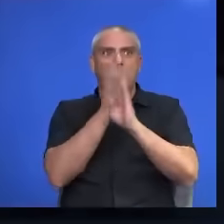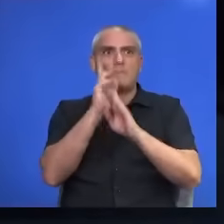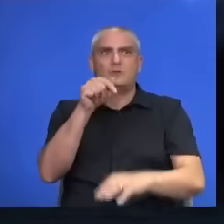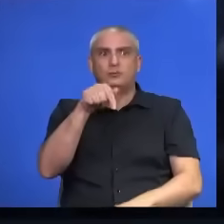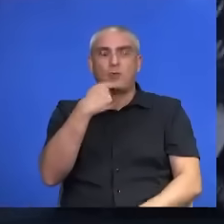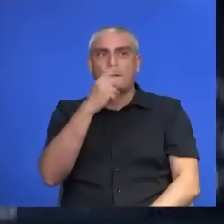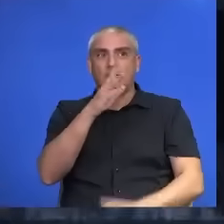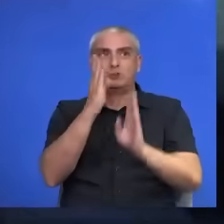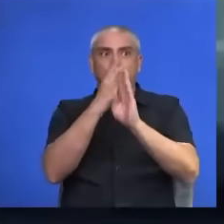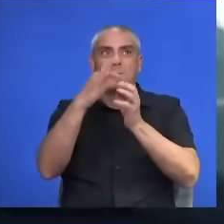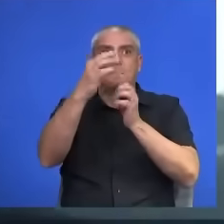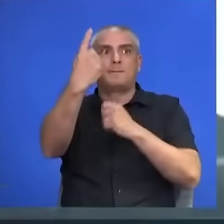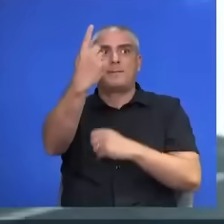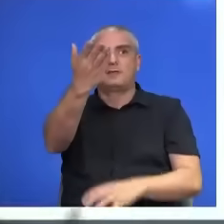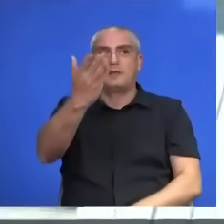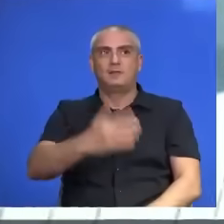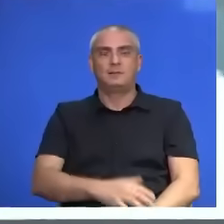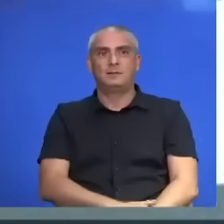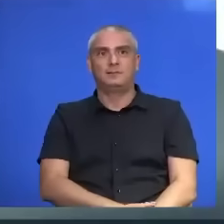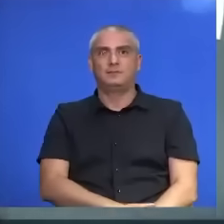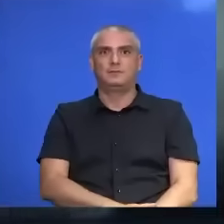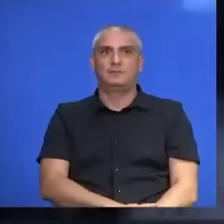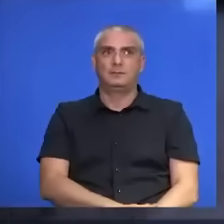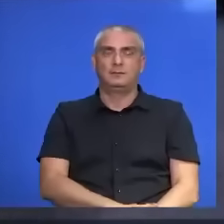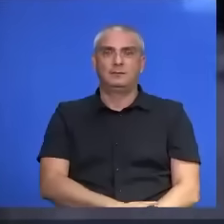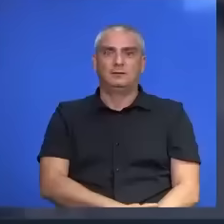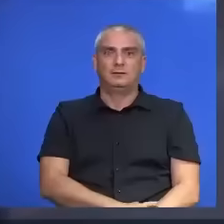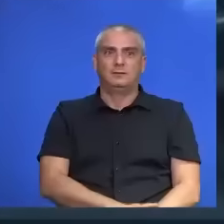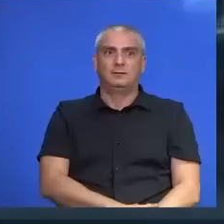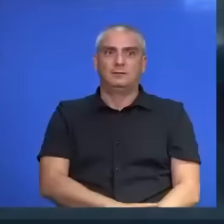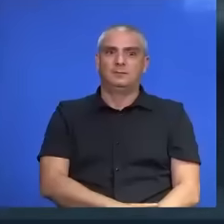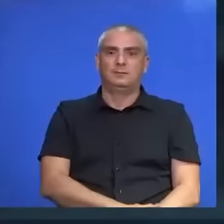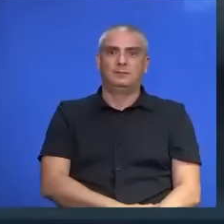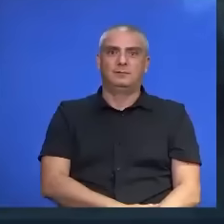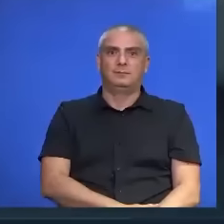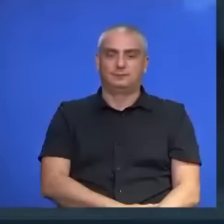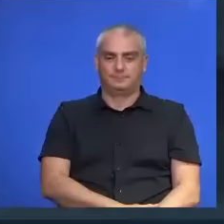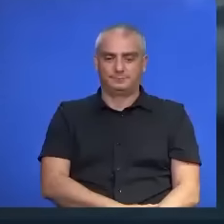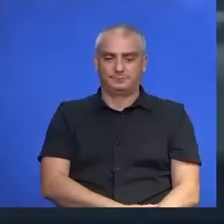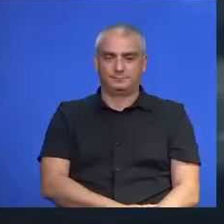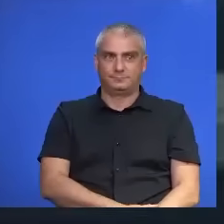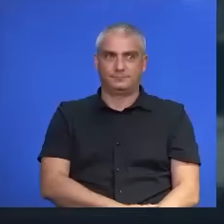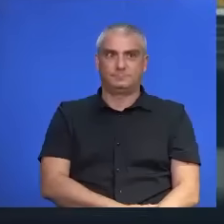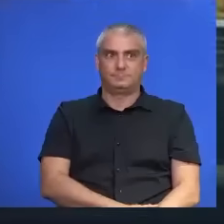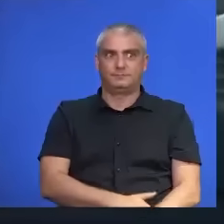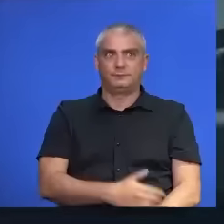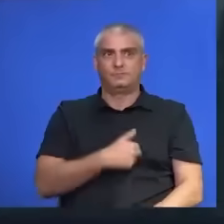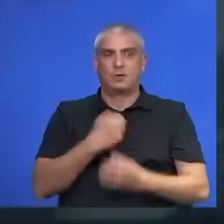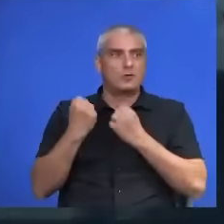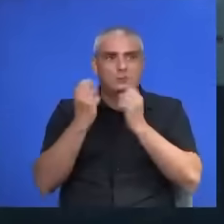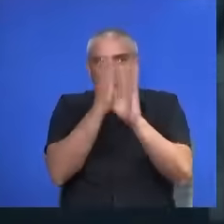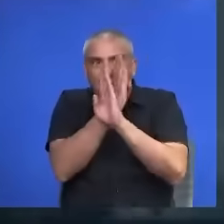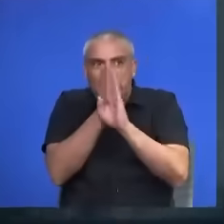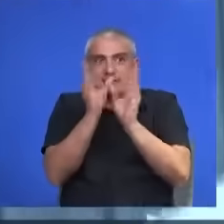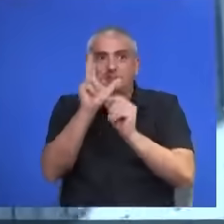יש פה חוליית מחבלים פה, הוא אומר, מטר מאיתנו. אנחנו נוסעים לתפוס מחסה עם ציון